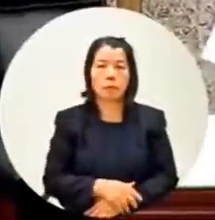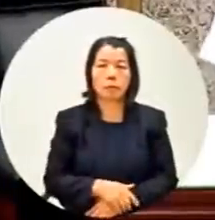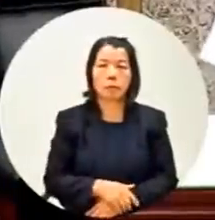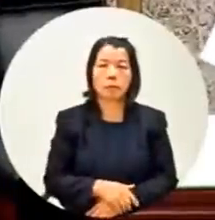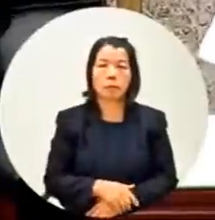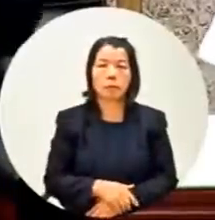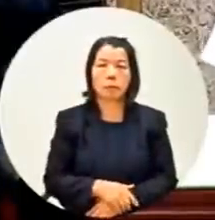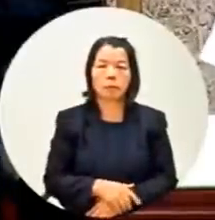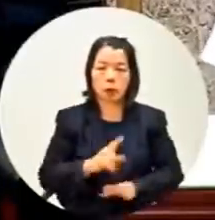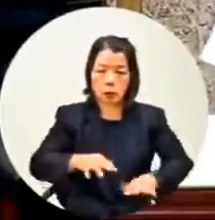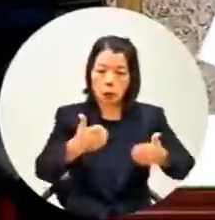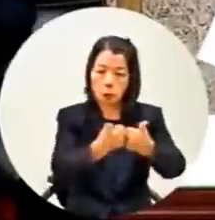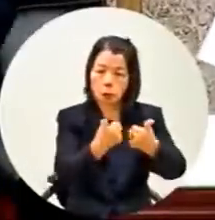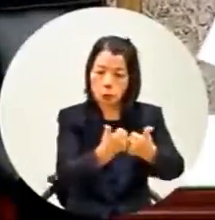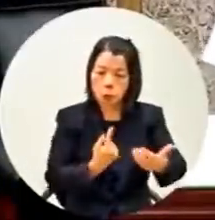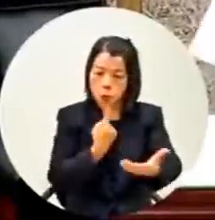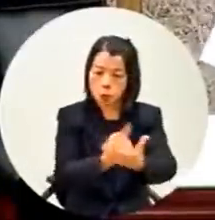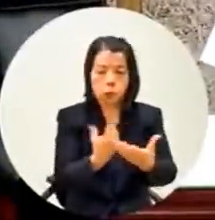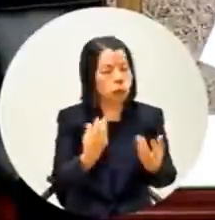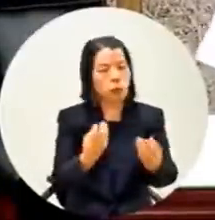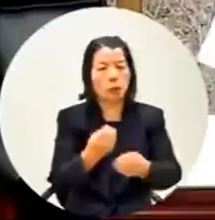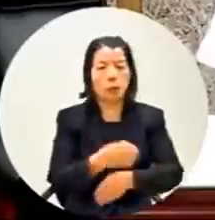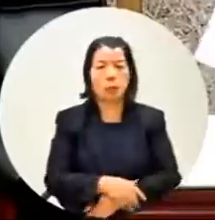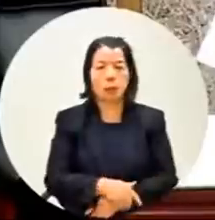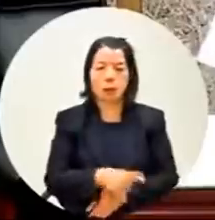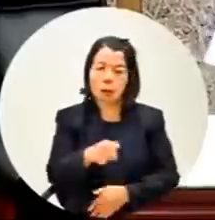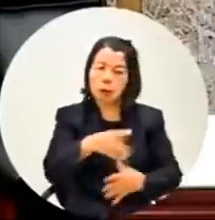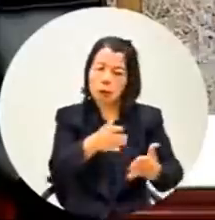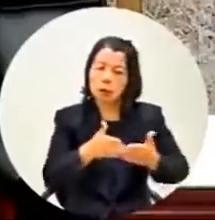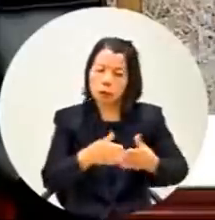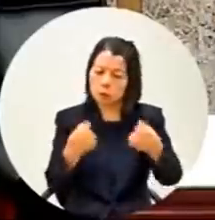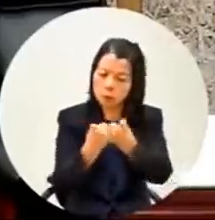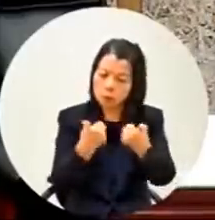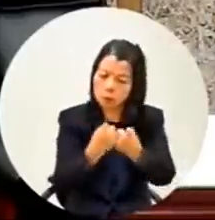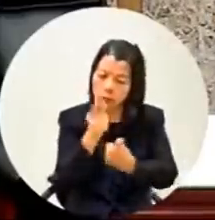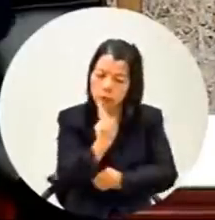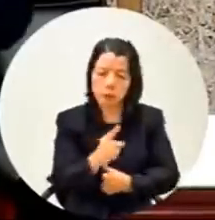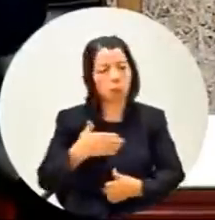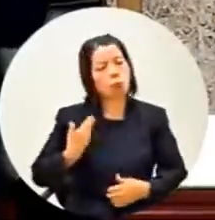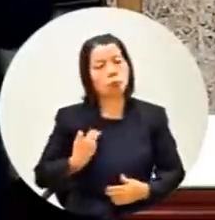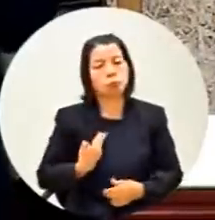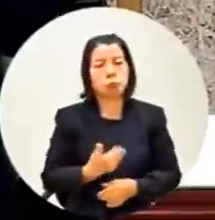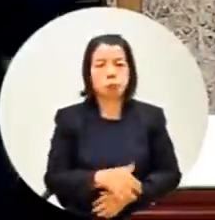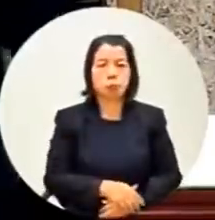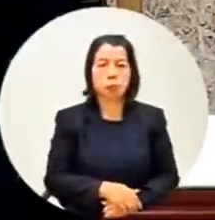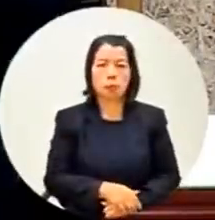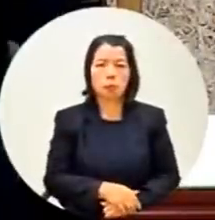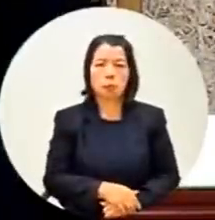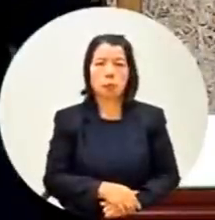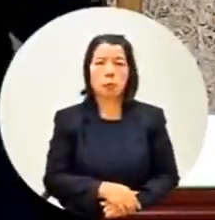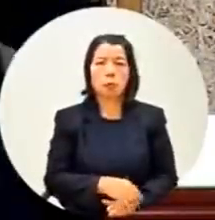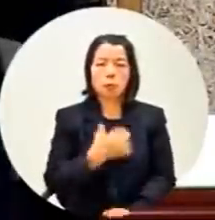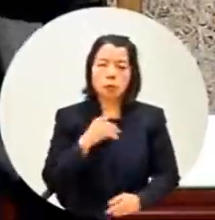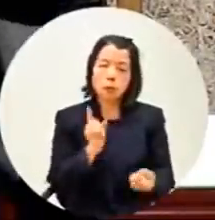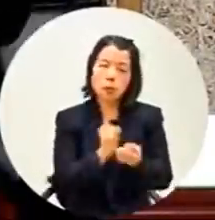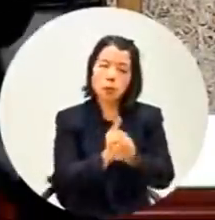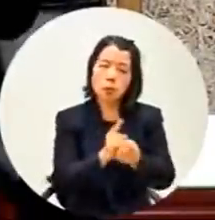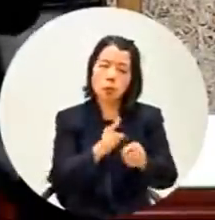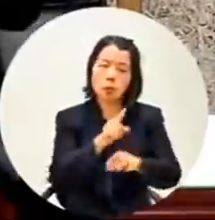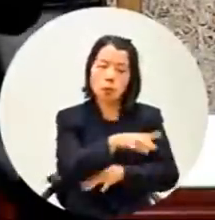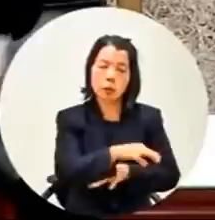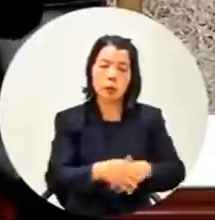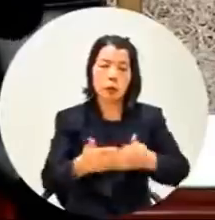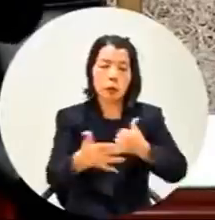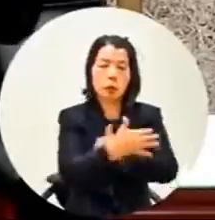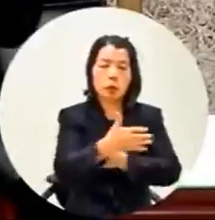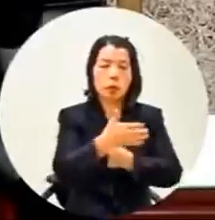有在会场啊，所以之间的过程我不了解。 好，那你不了解地主渔业署的主张，那你知不